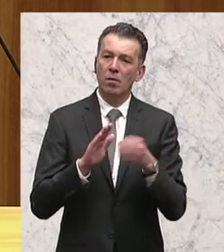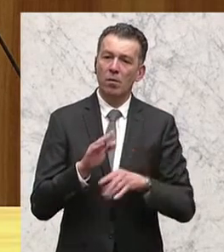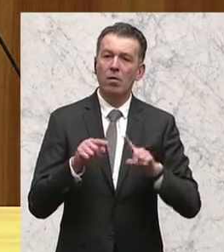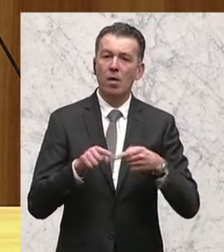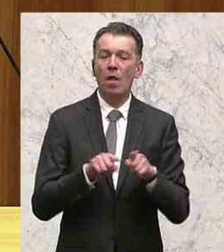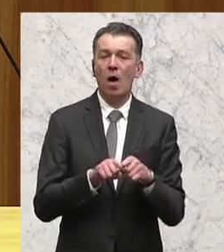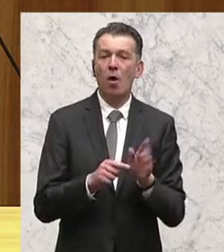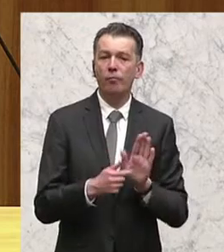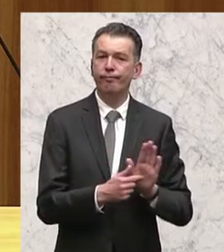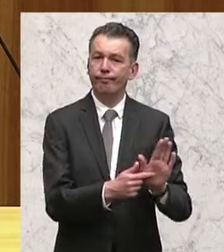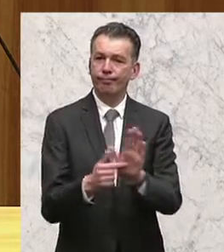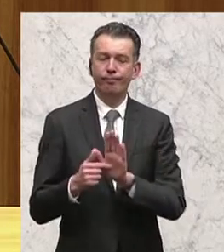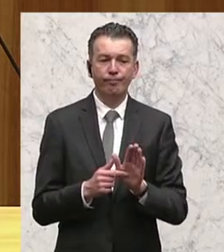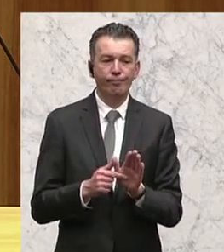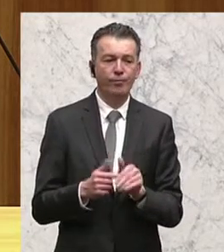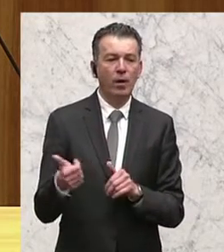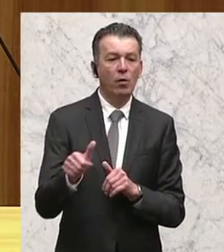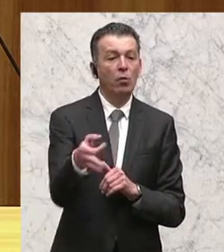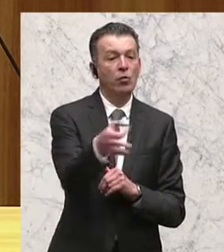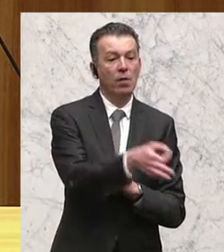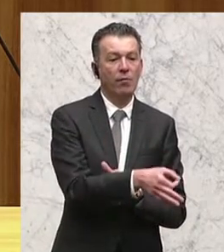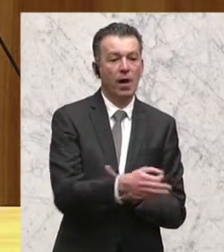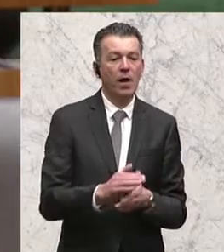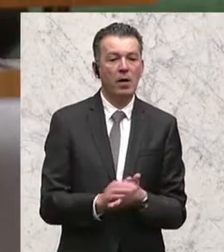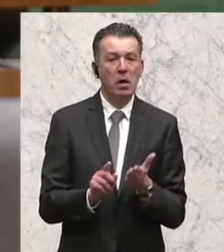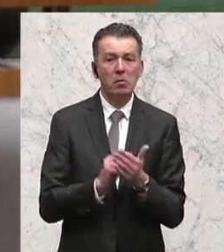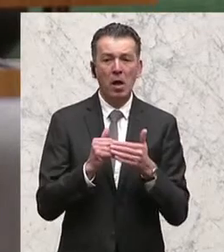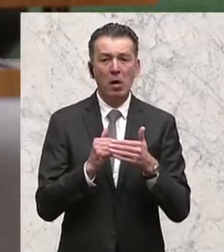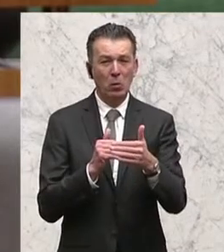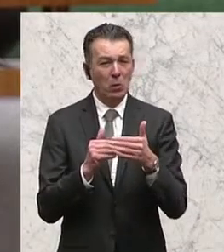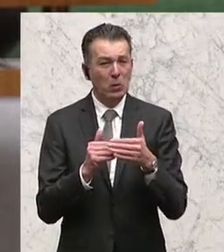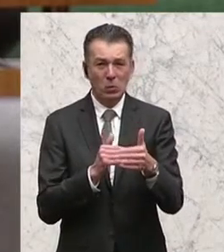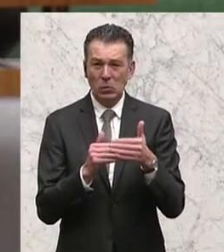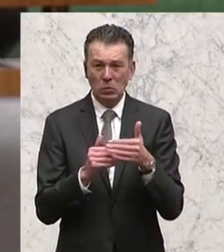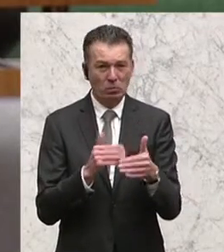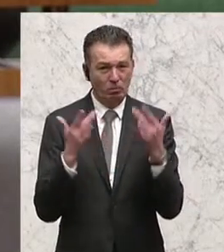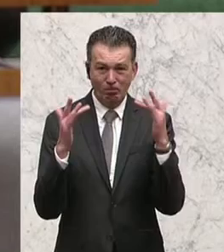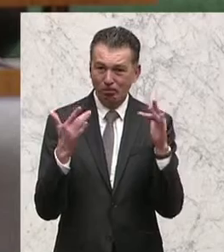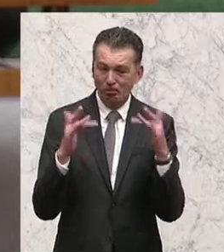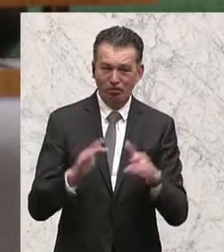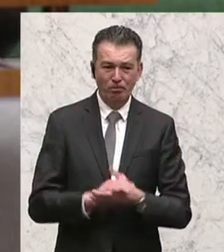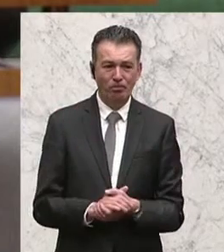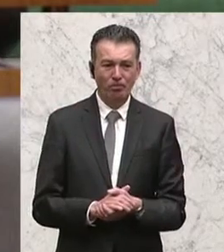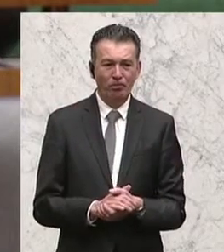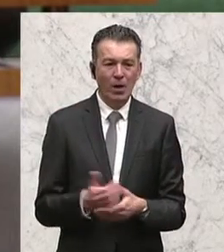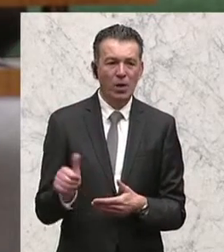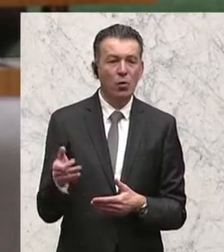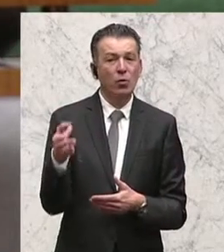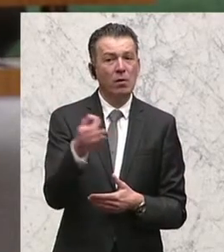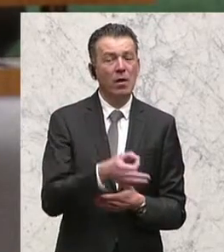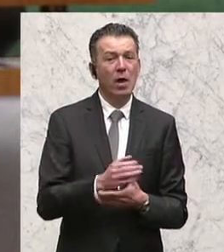werden wir diesen vorlegen. Zusatzfrage, bitte. Also Zeithorizont noch nicht ganz absehbar im Endeffekt. Meine